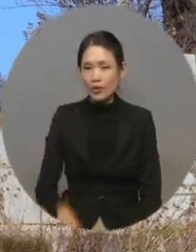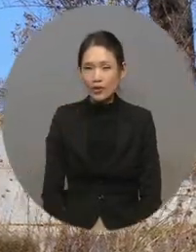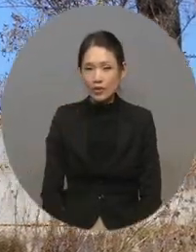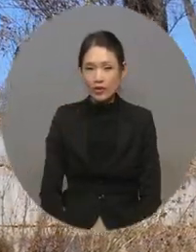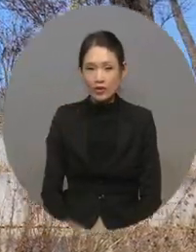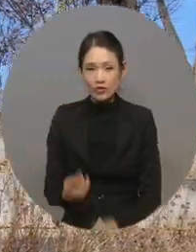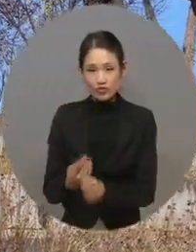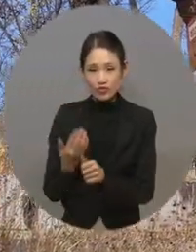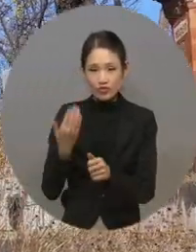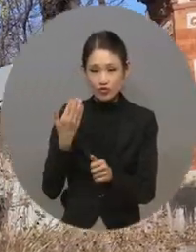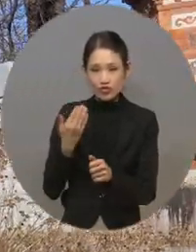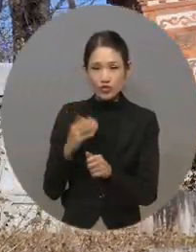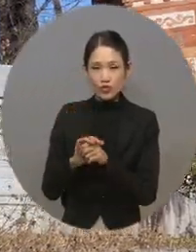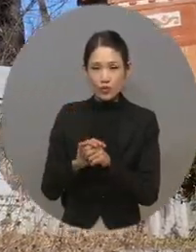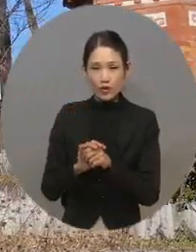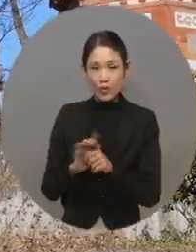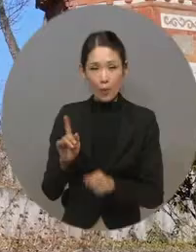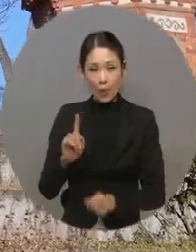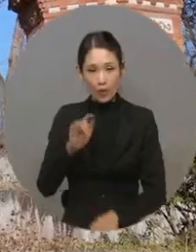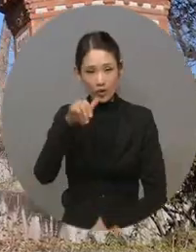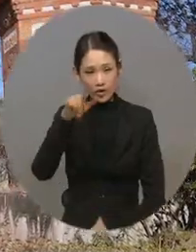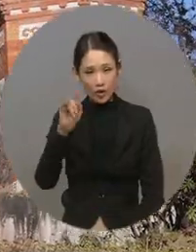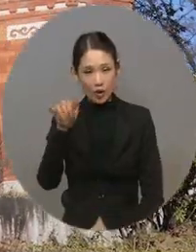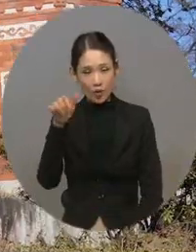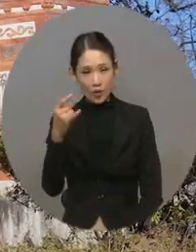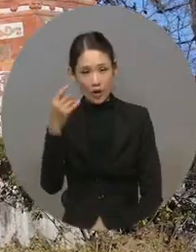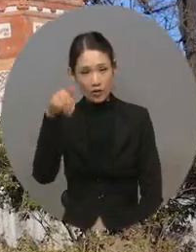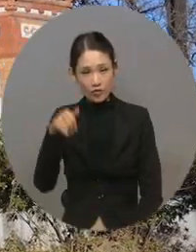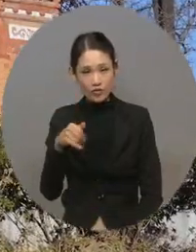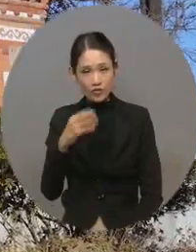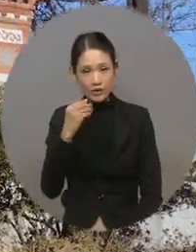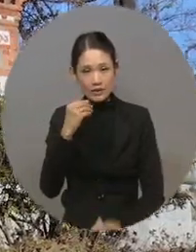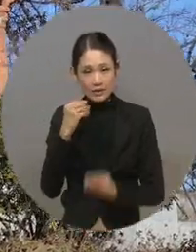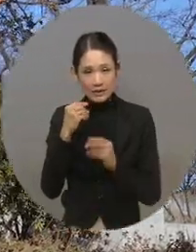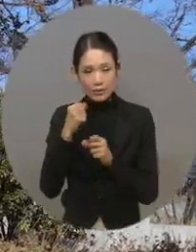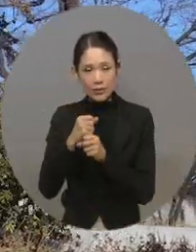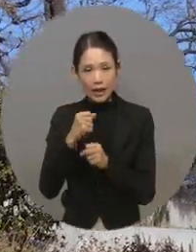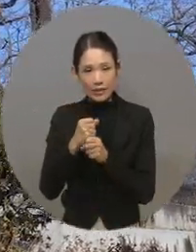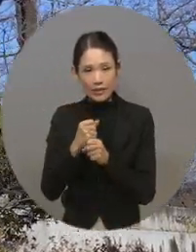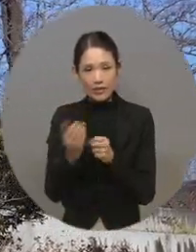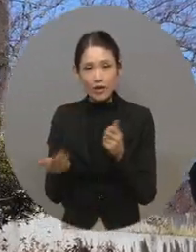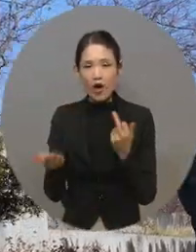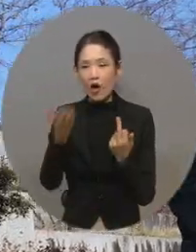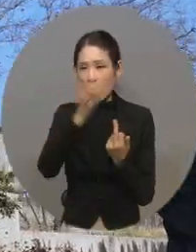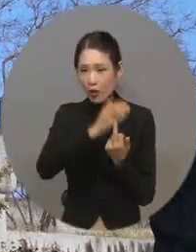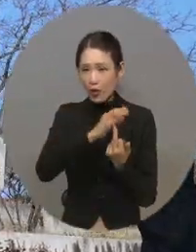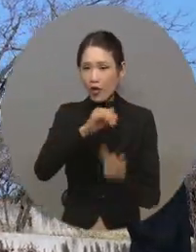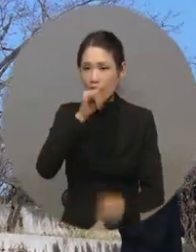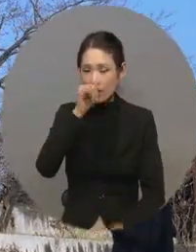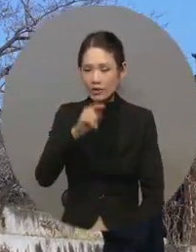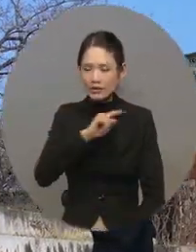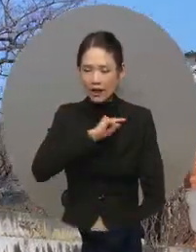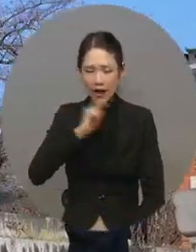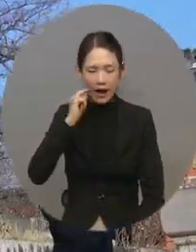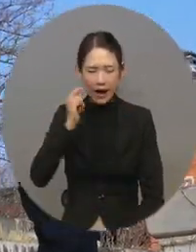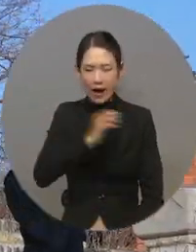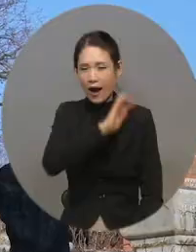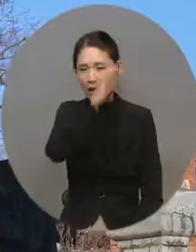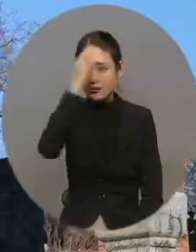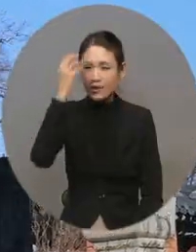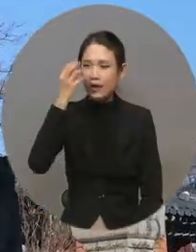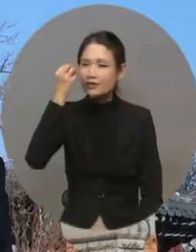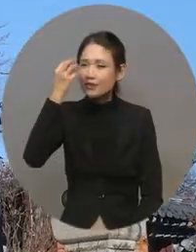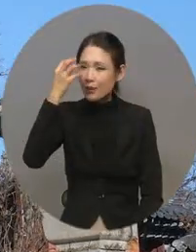교태전 뒤쪽에는 경회루의 연모흙으로 만든 언덕이 있는데 가장 아름답고 신비롭다는 뜻의